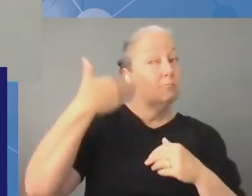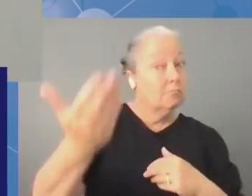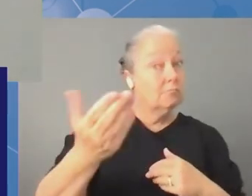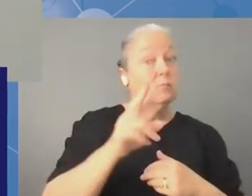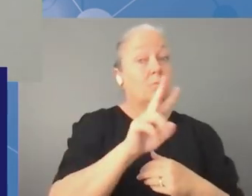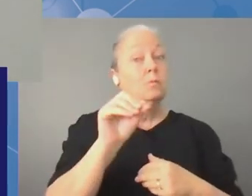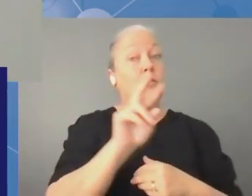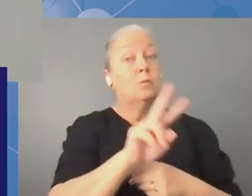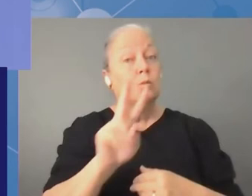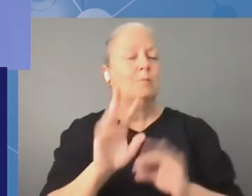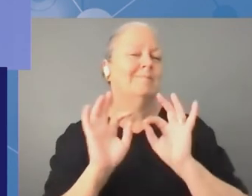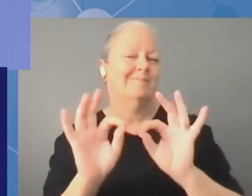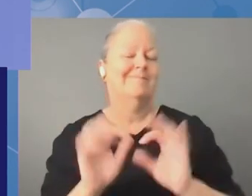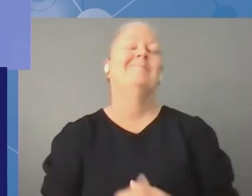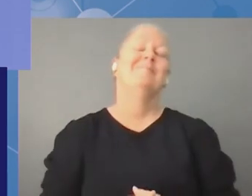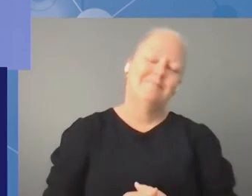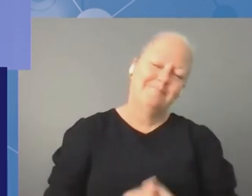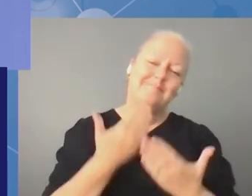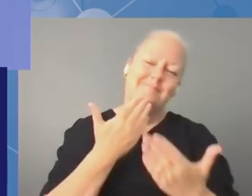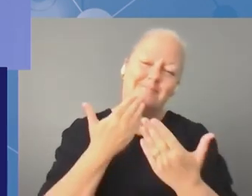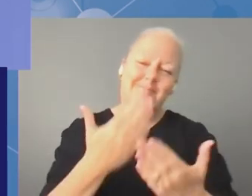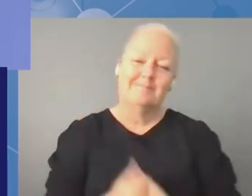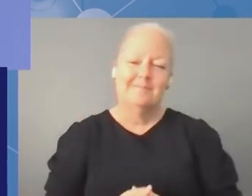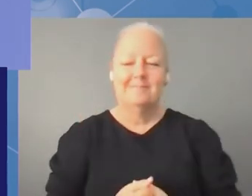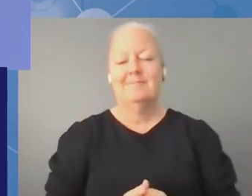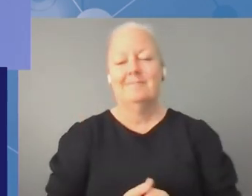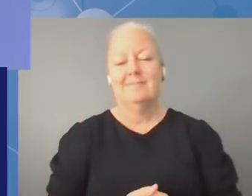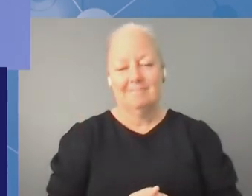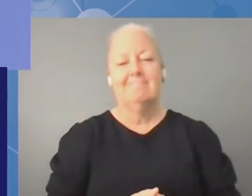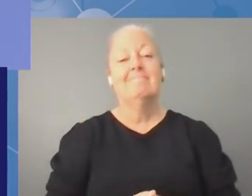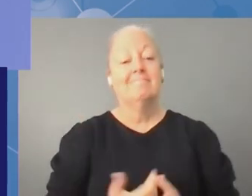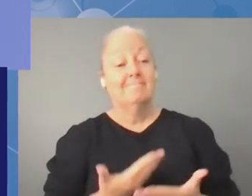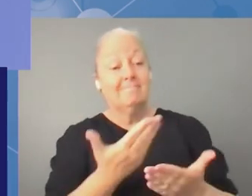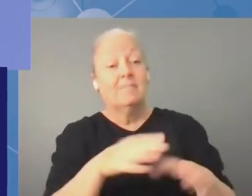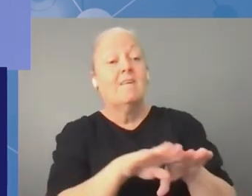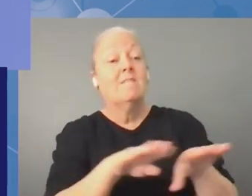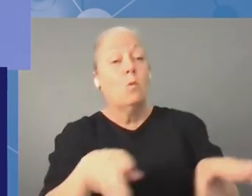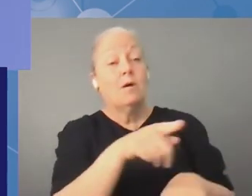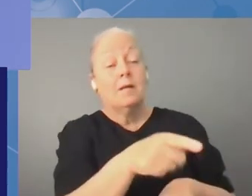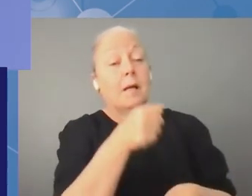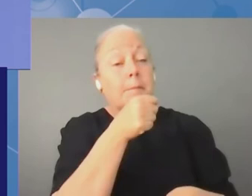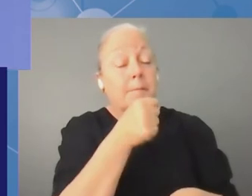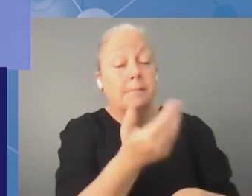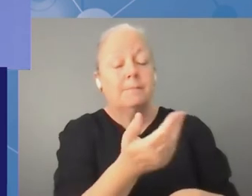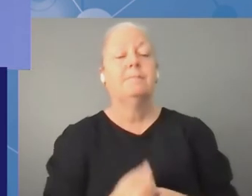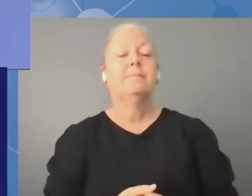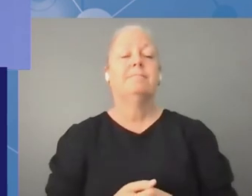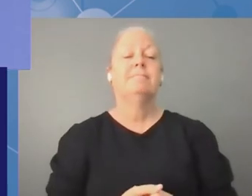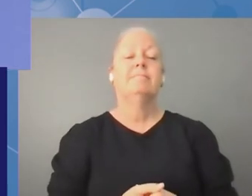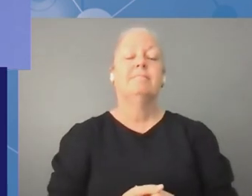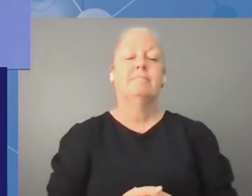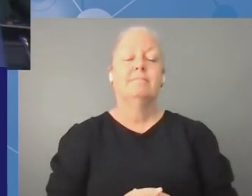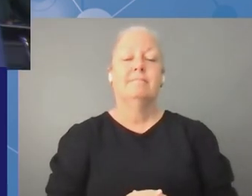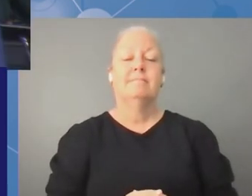الأجهف كان عالية الجودة، وأتمنى أنه سيكون هكذا في